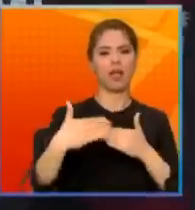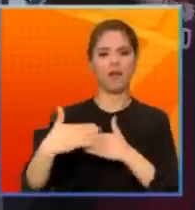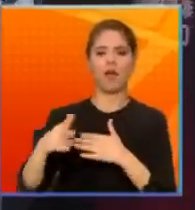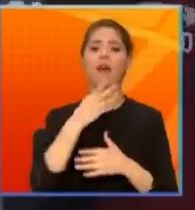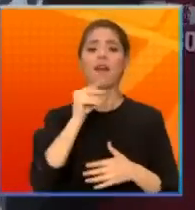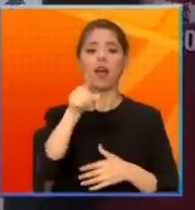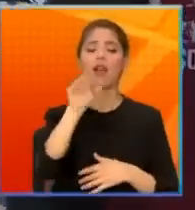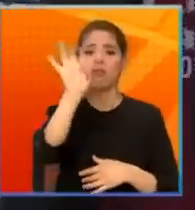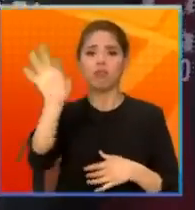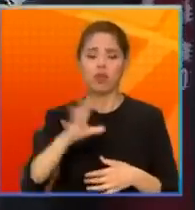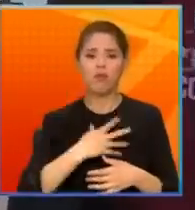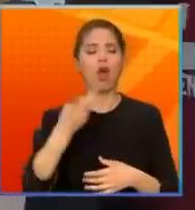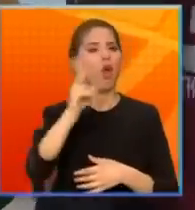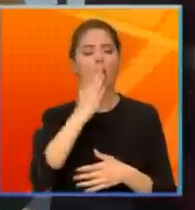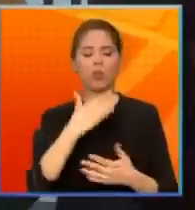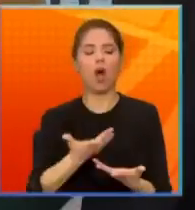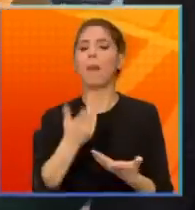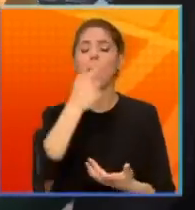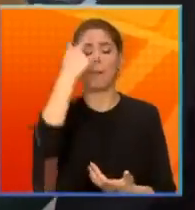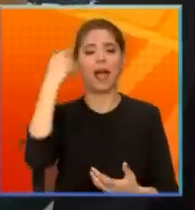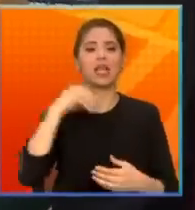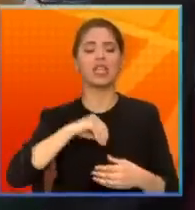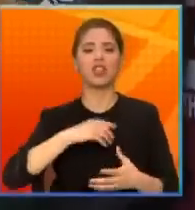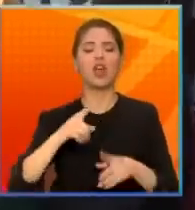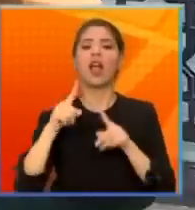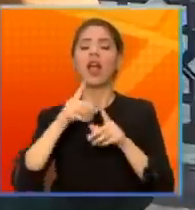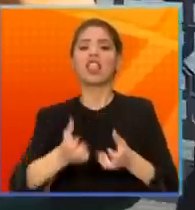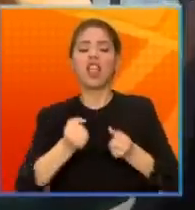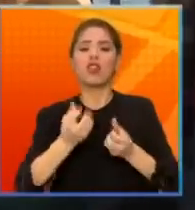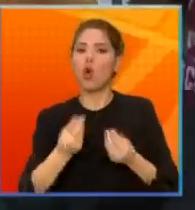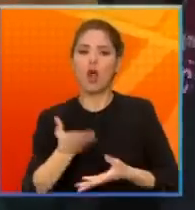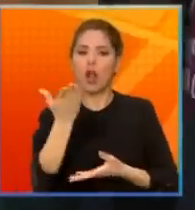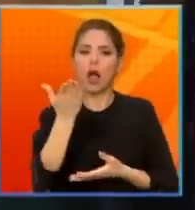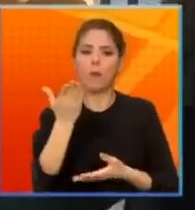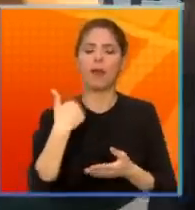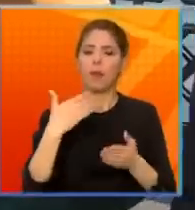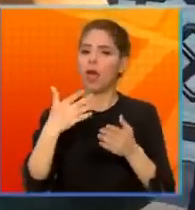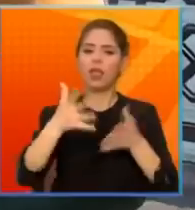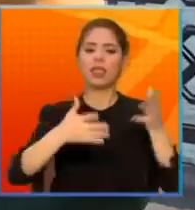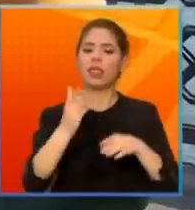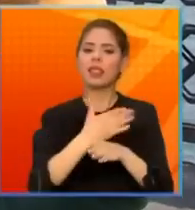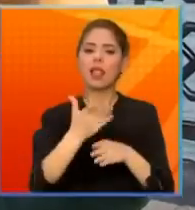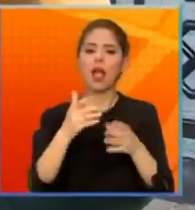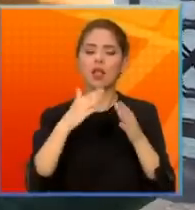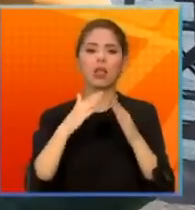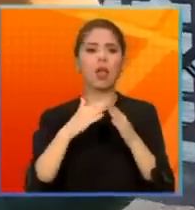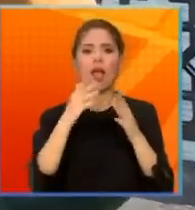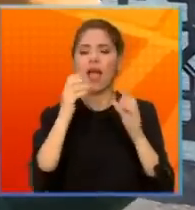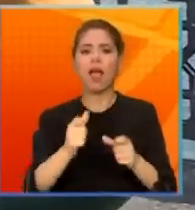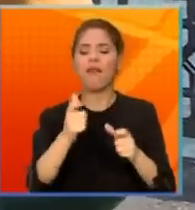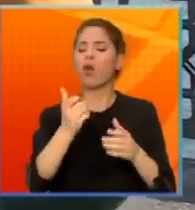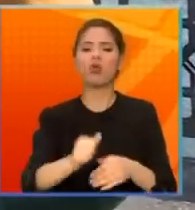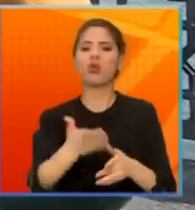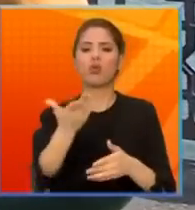de bulaşabiliyor. Belki öldürmüyor ama taşıyıcı olabiliyorsunuz. Niye sokaktasınız? Ben açıkçası evde de tek başıma duram ama. Yani ben